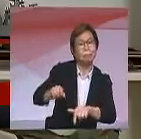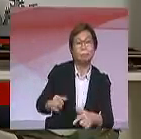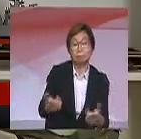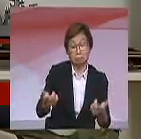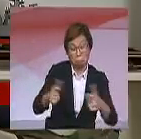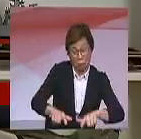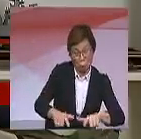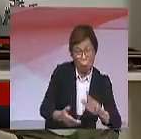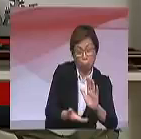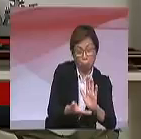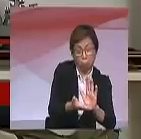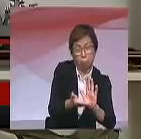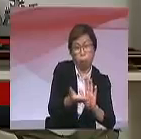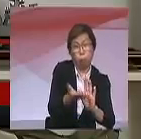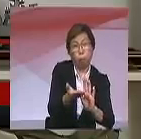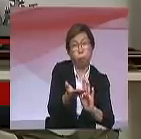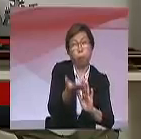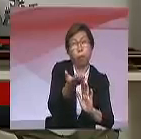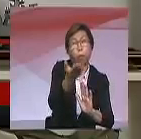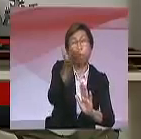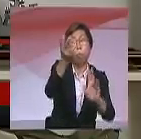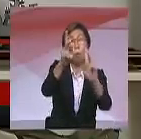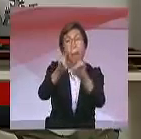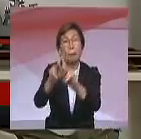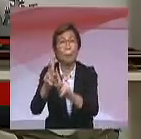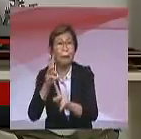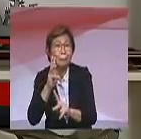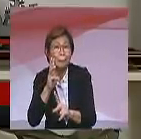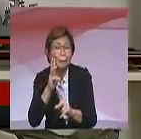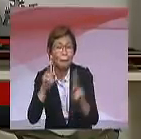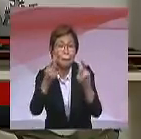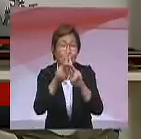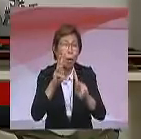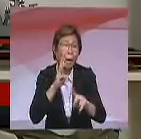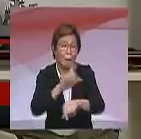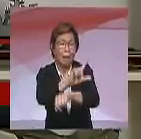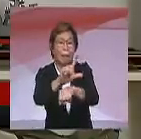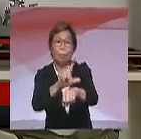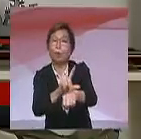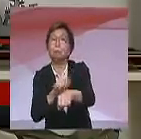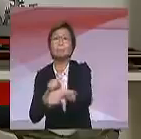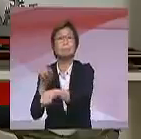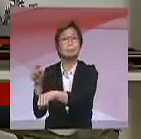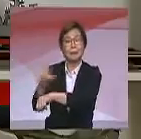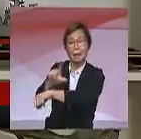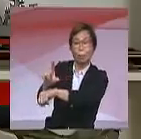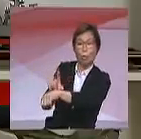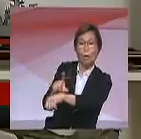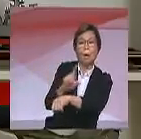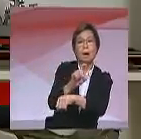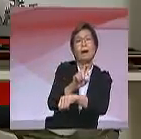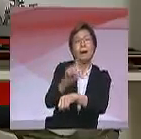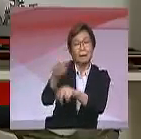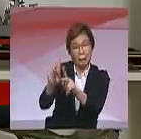Berlaku peningkatan kes di sebuah kampung air di Labuan itu, iaitu di kampung Sagu